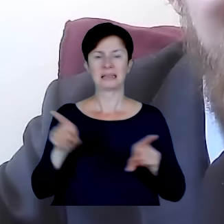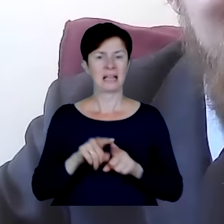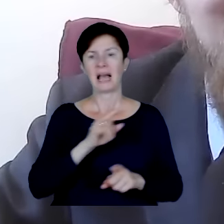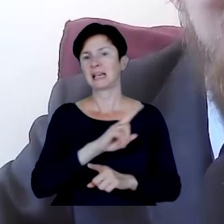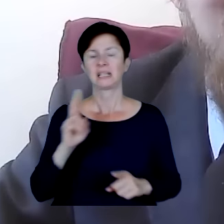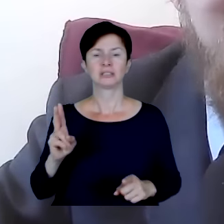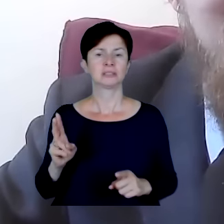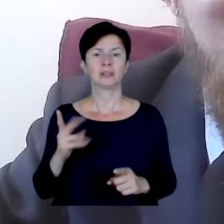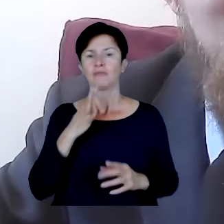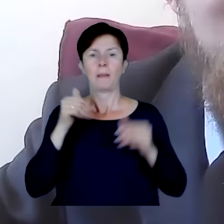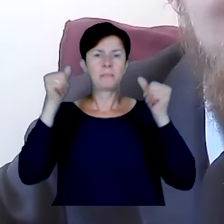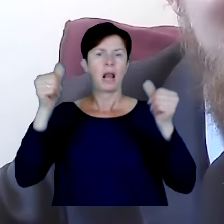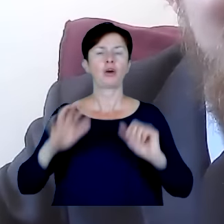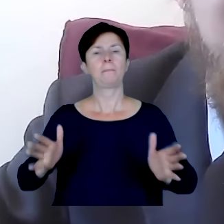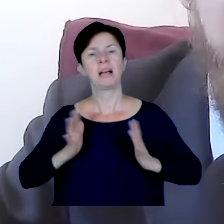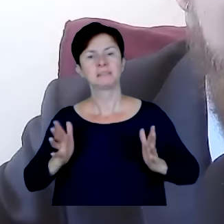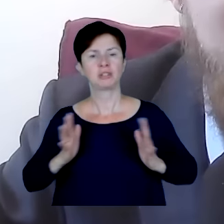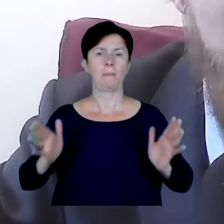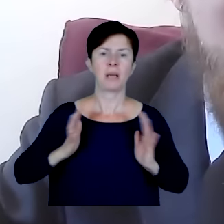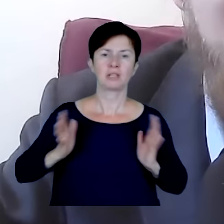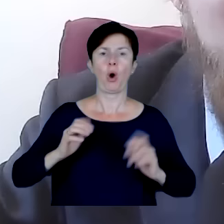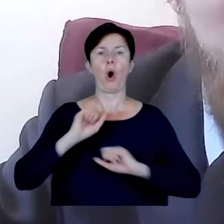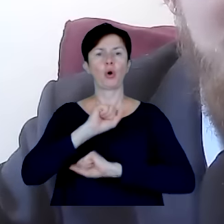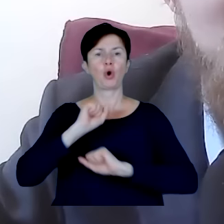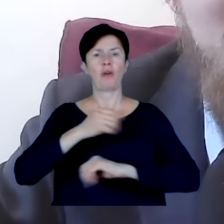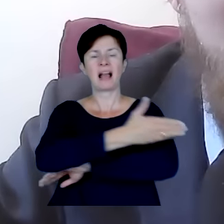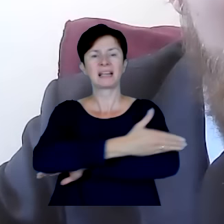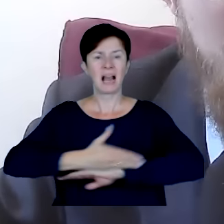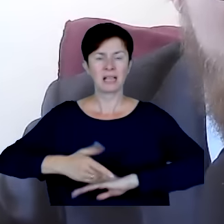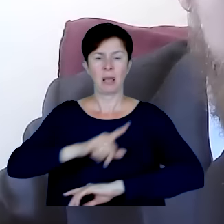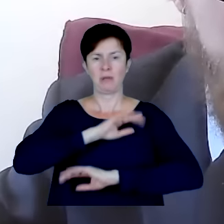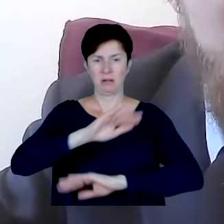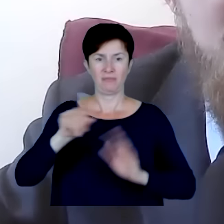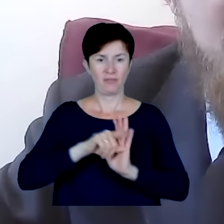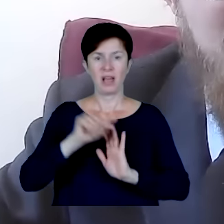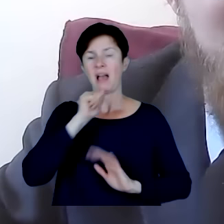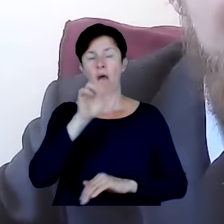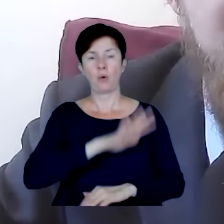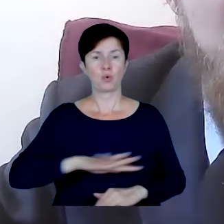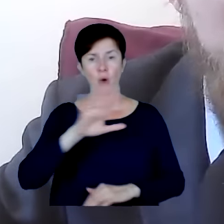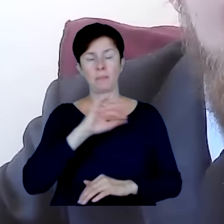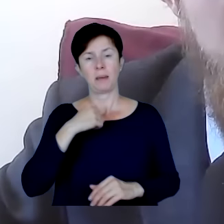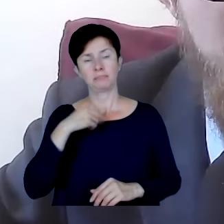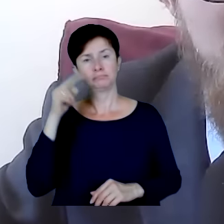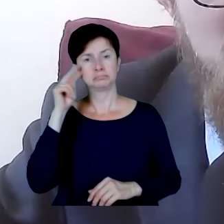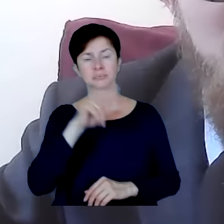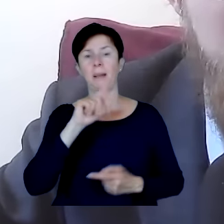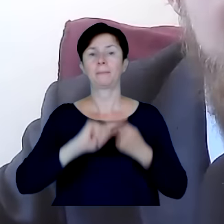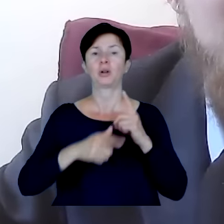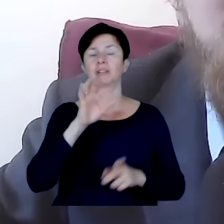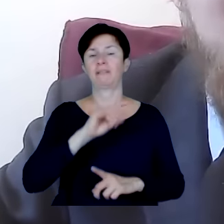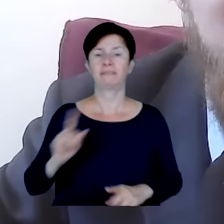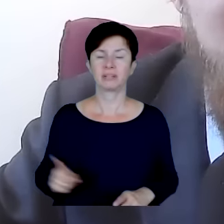bezpieczeństwo na plakatach, wszyscy są za ochroną granic. W Europie też, jak popatrzymy na politykę francuską